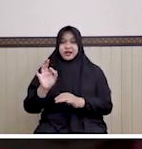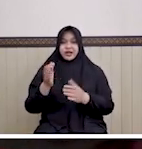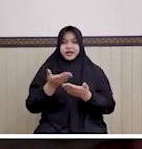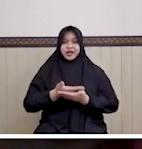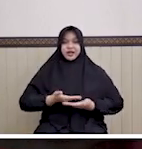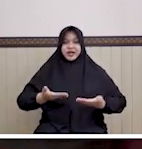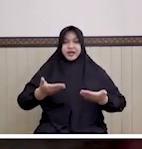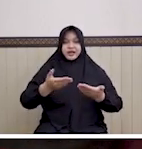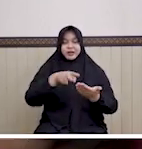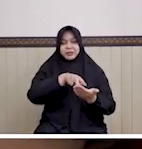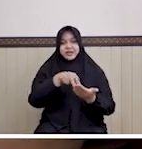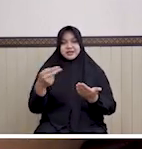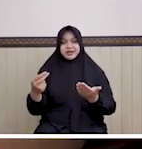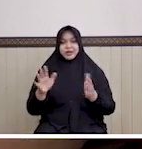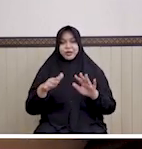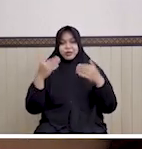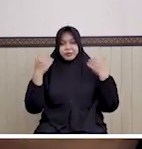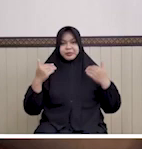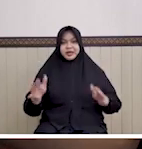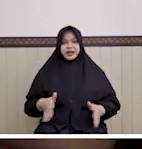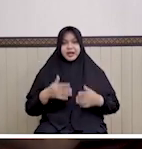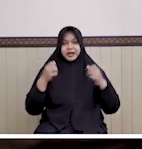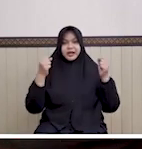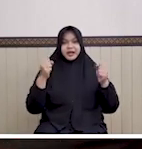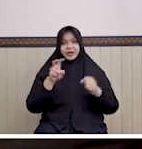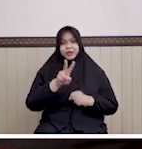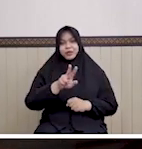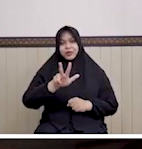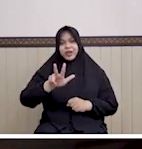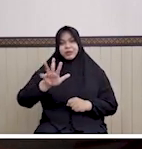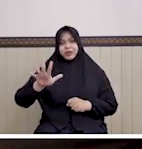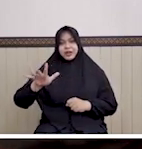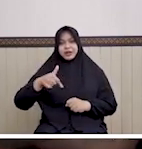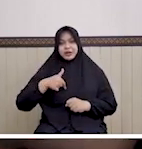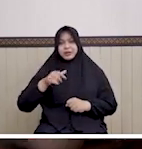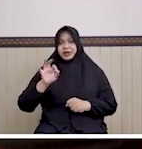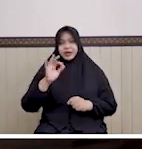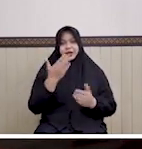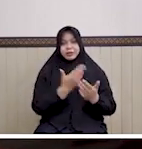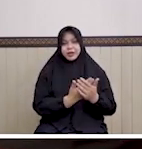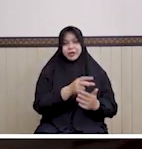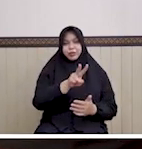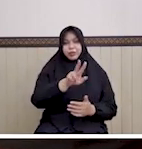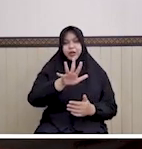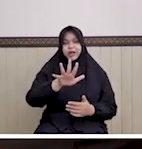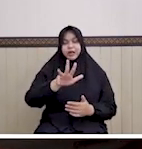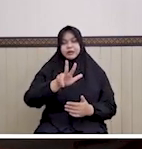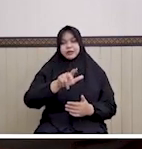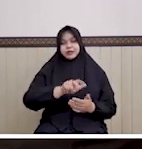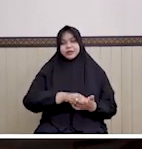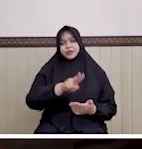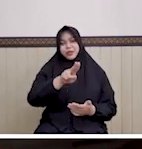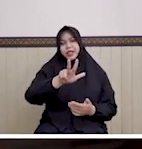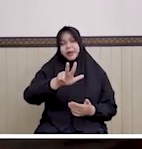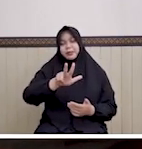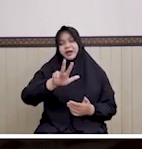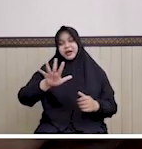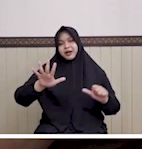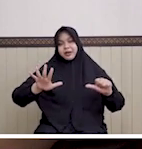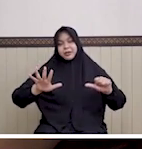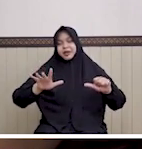Keadaan pingsan atau tidak berdaya 285 nya tidak terbukti 86 nya tidak terbukti